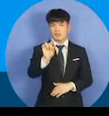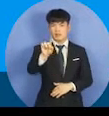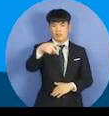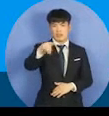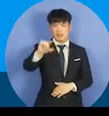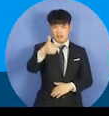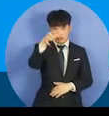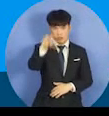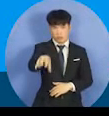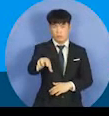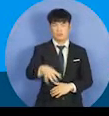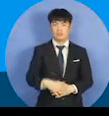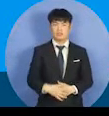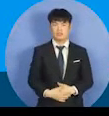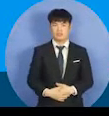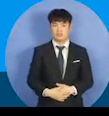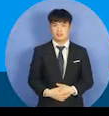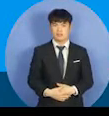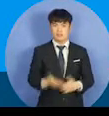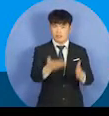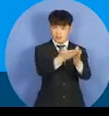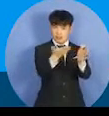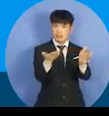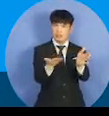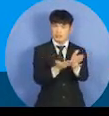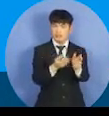아산시 둔포면 아산밸리로입니다.